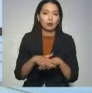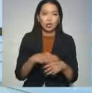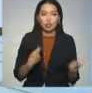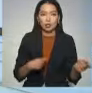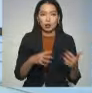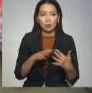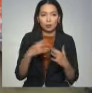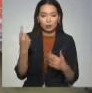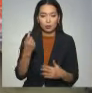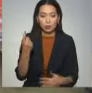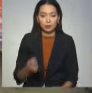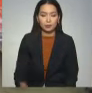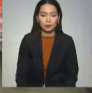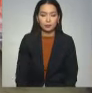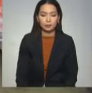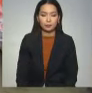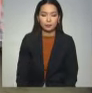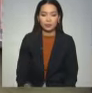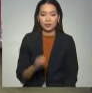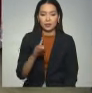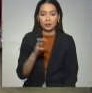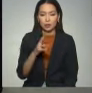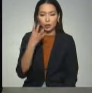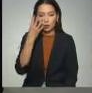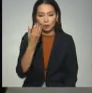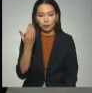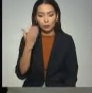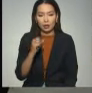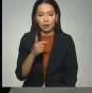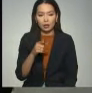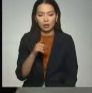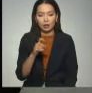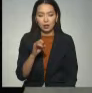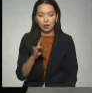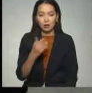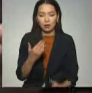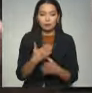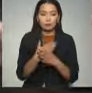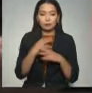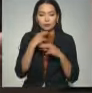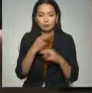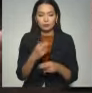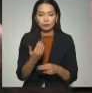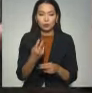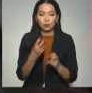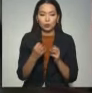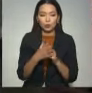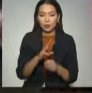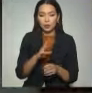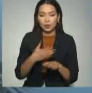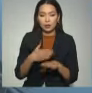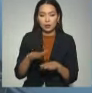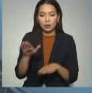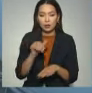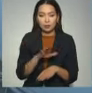шаруалар. Ермек Құлманбетов осыдан 4 жыл бұрын аграрлық несие корпорациясының көмегіне жүгініп 215 миллион тенге несие алған,